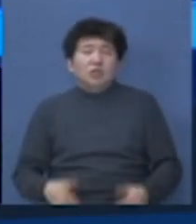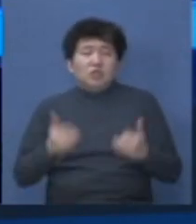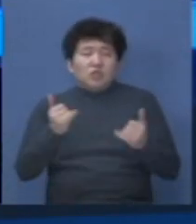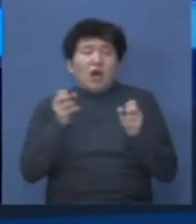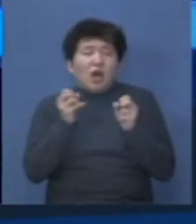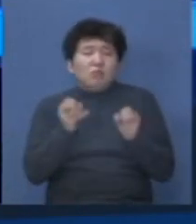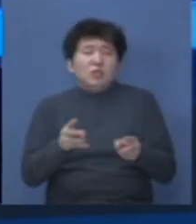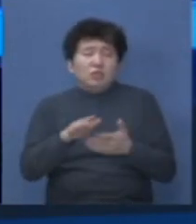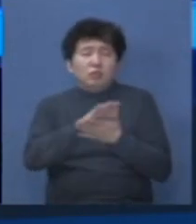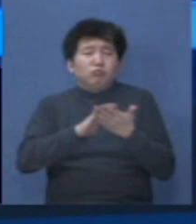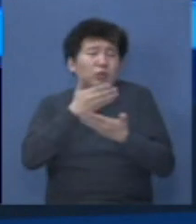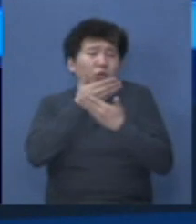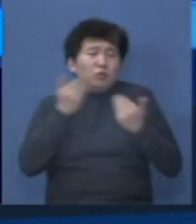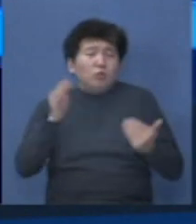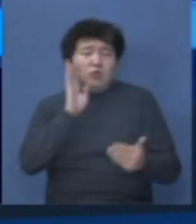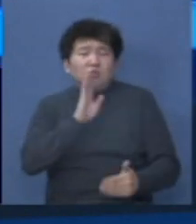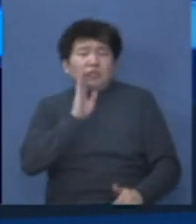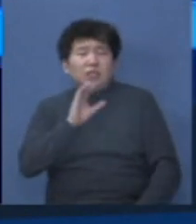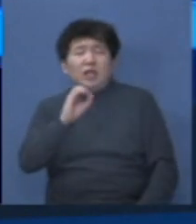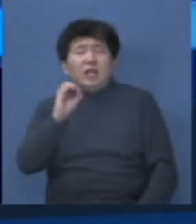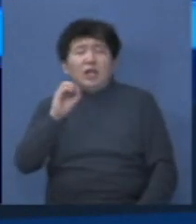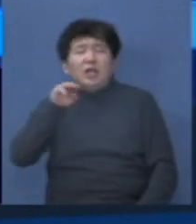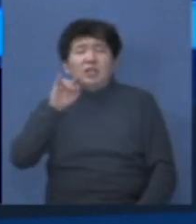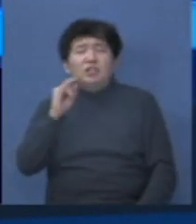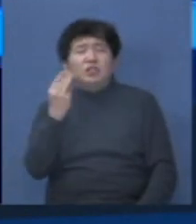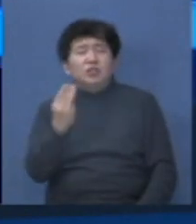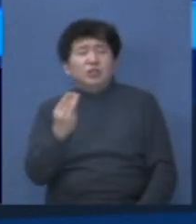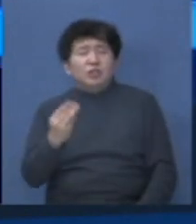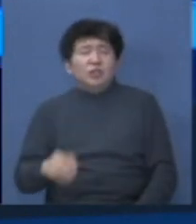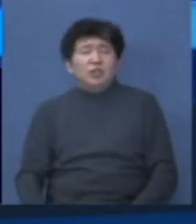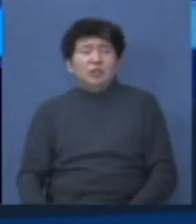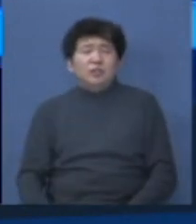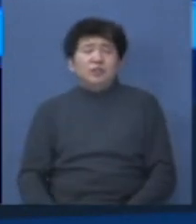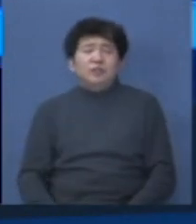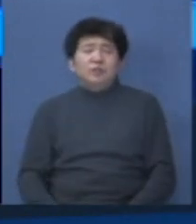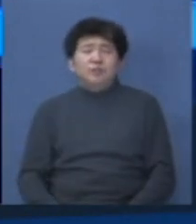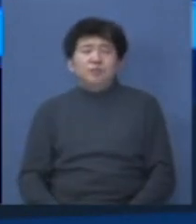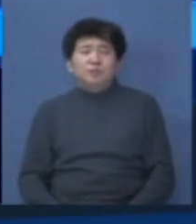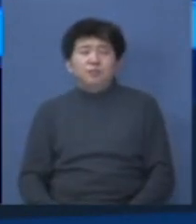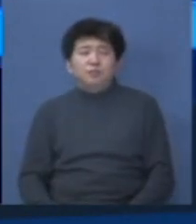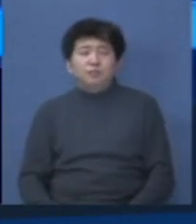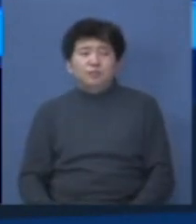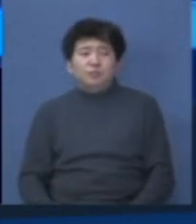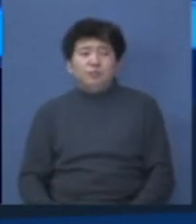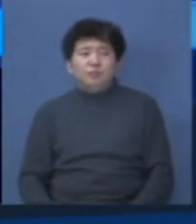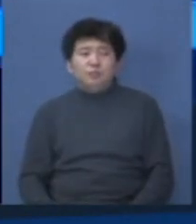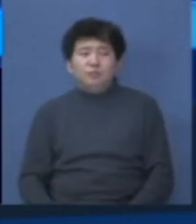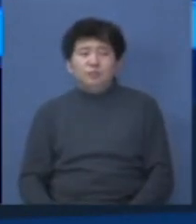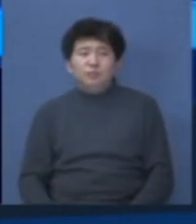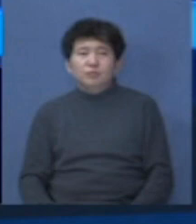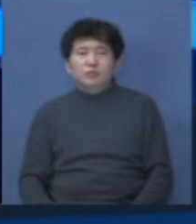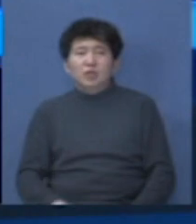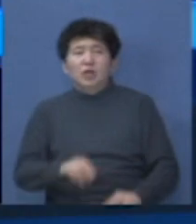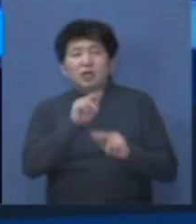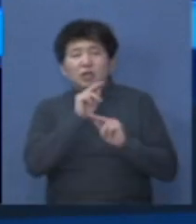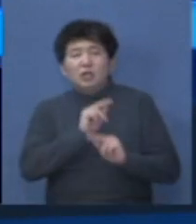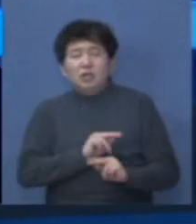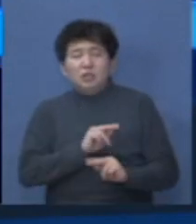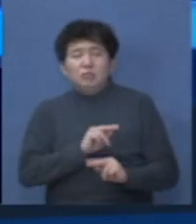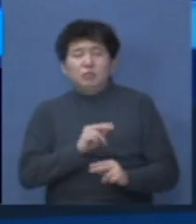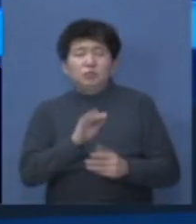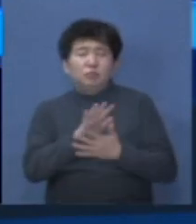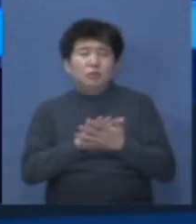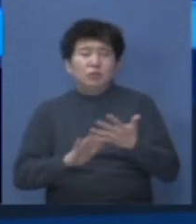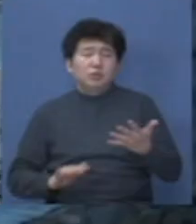мамандар. Дегенмен алдағы 2 аптада Үлбі өзені арнасынан асуы мүмкін. Сондықтан тасқынға тосқын жұмыстары пысықталып жатыр.